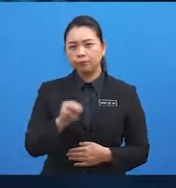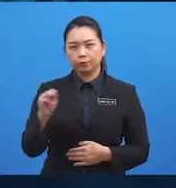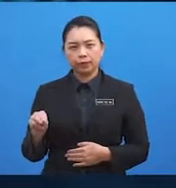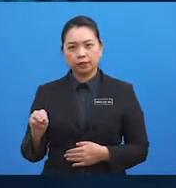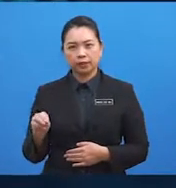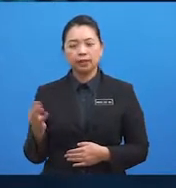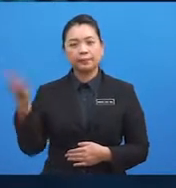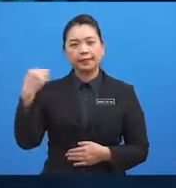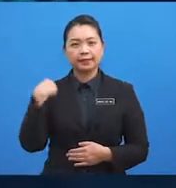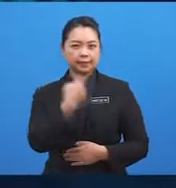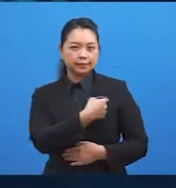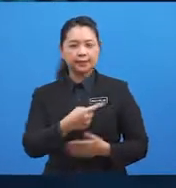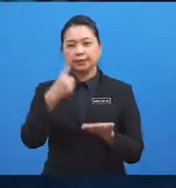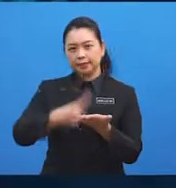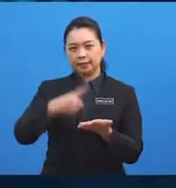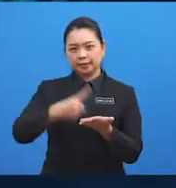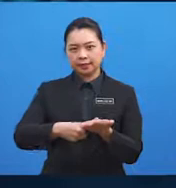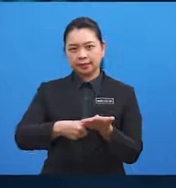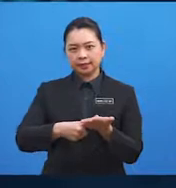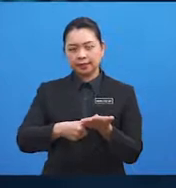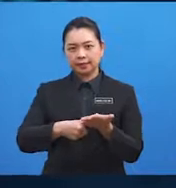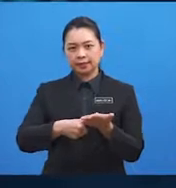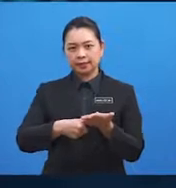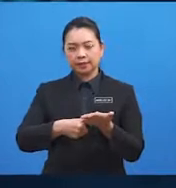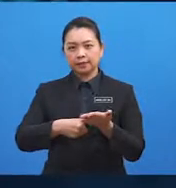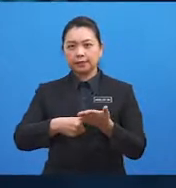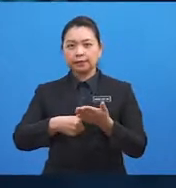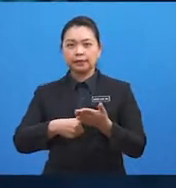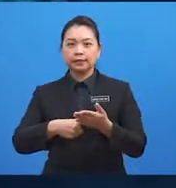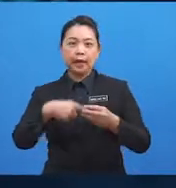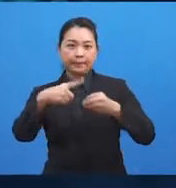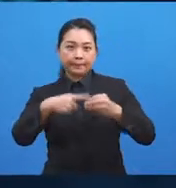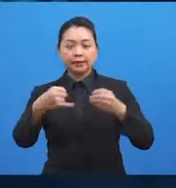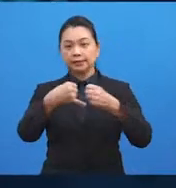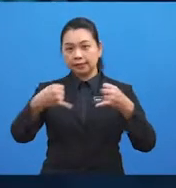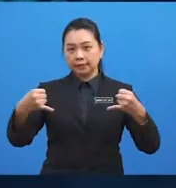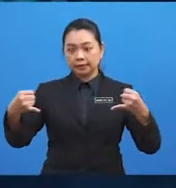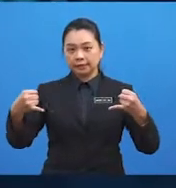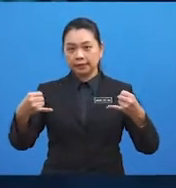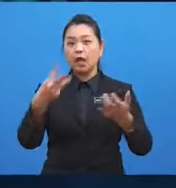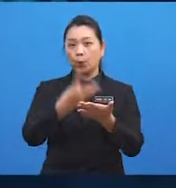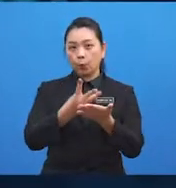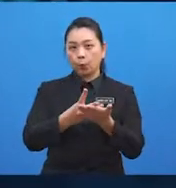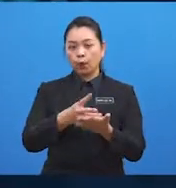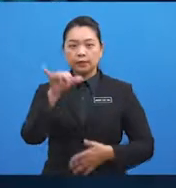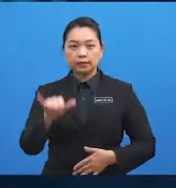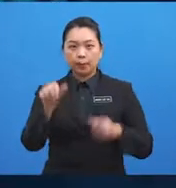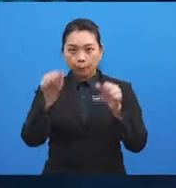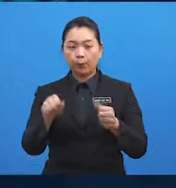Murid-murid, mari kita bincangkan mengenai jenis-jenis pembiayaan yang boleh